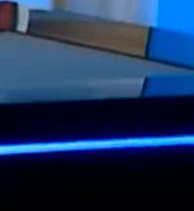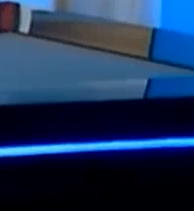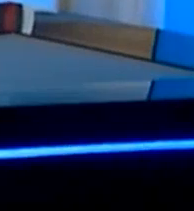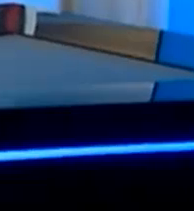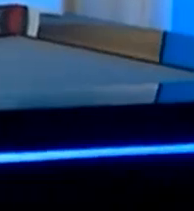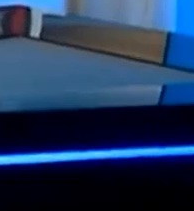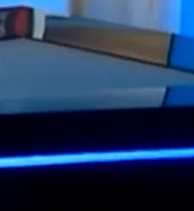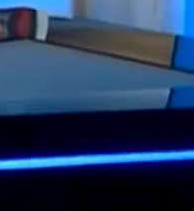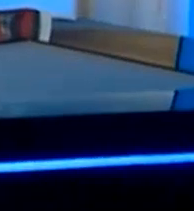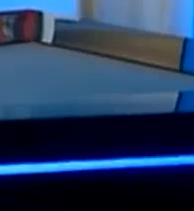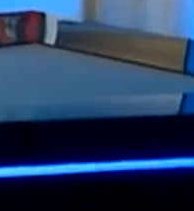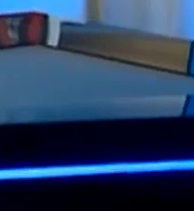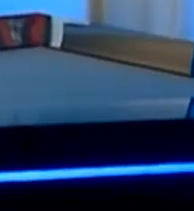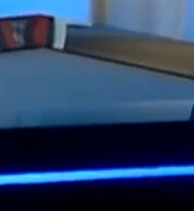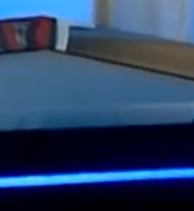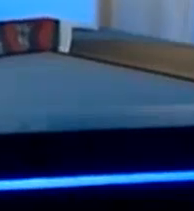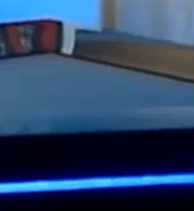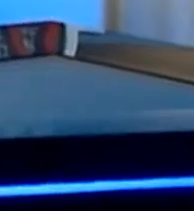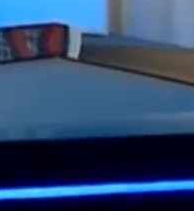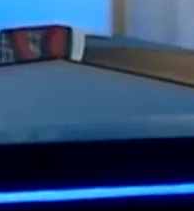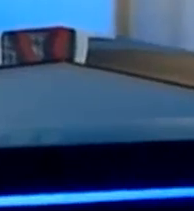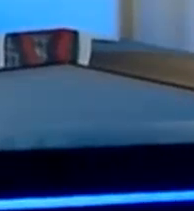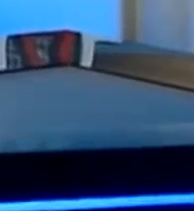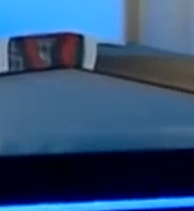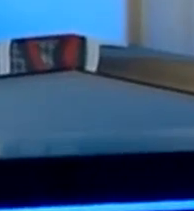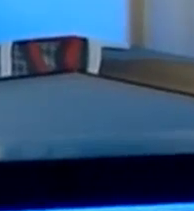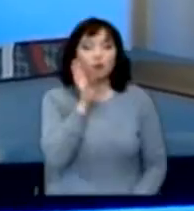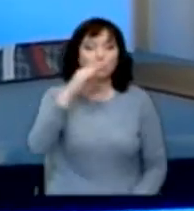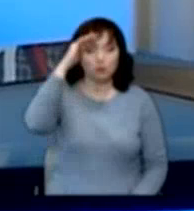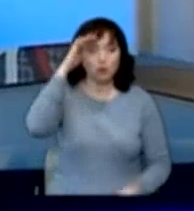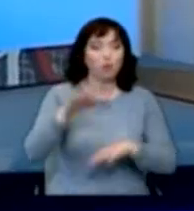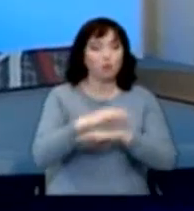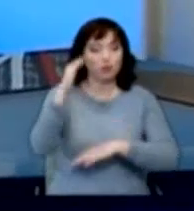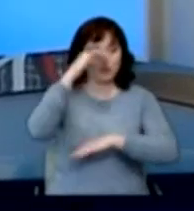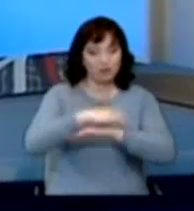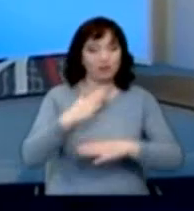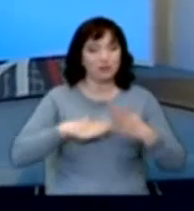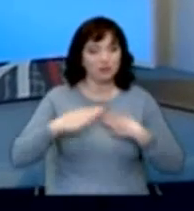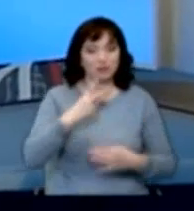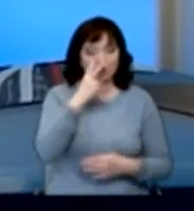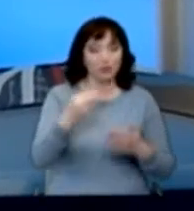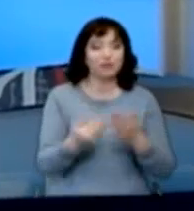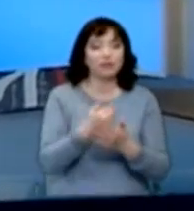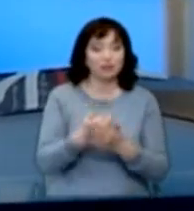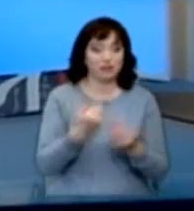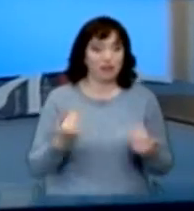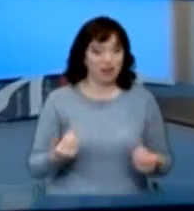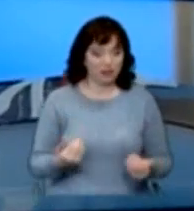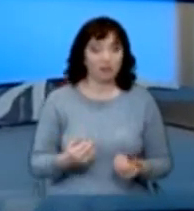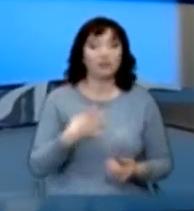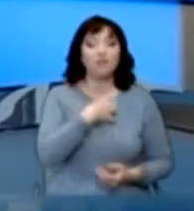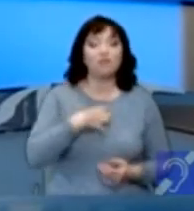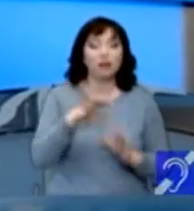Telejurnalul este prezentat de Vadim Cheptănaru. Doamnelor, domnilor, bună seara și bine v-am găsit la Telejurnal. Iată titlurile